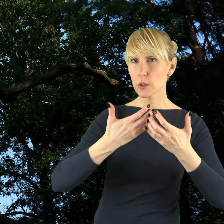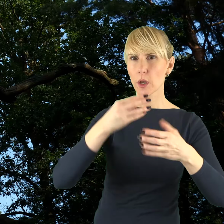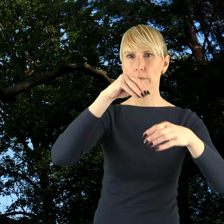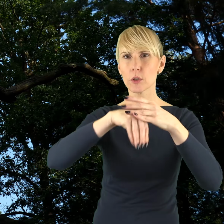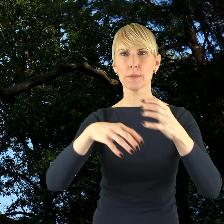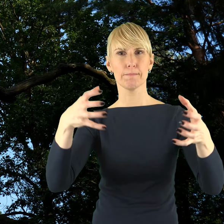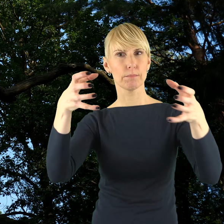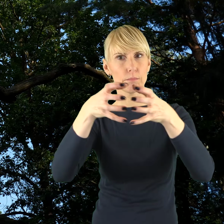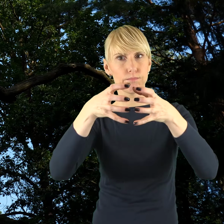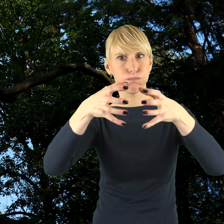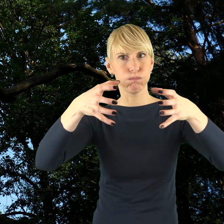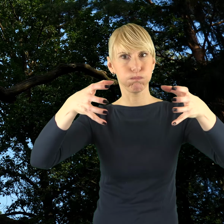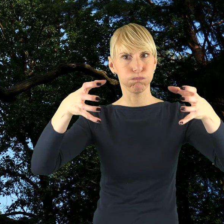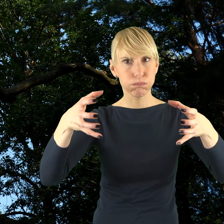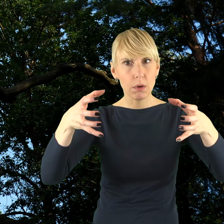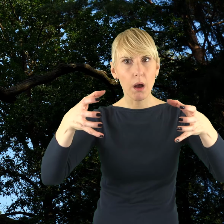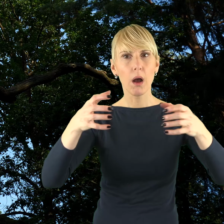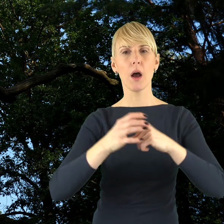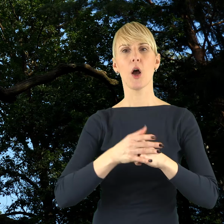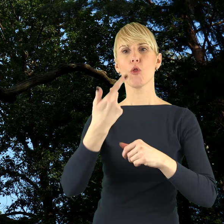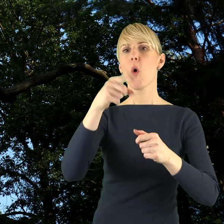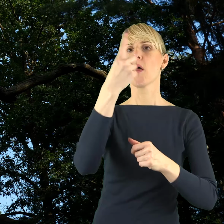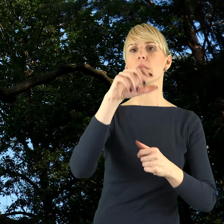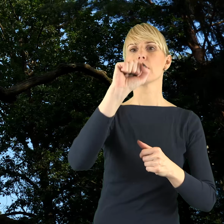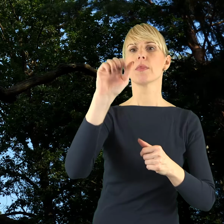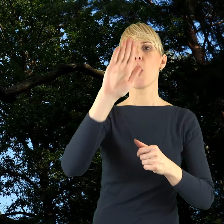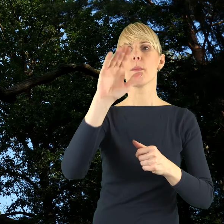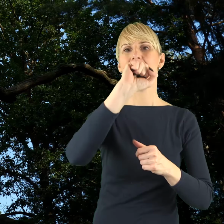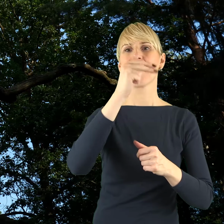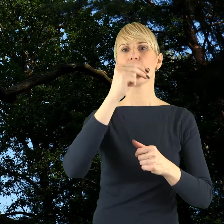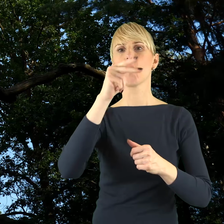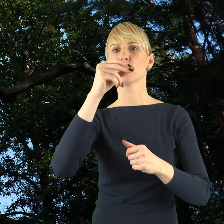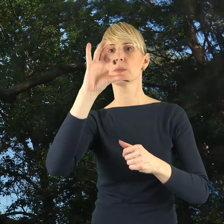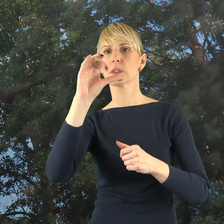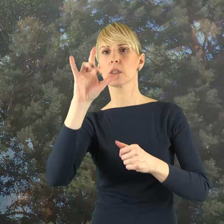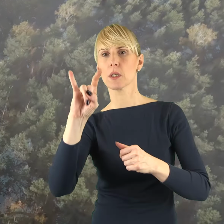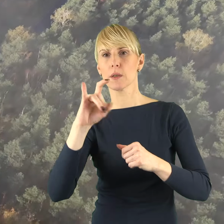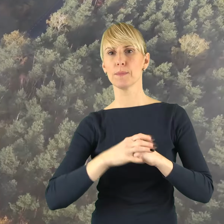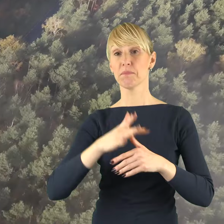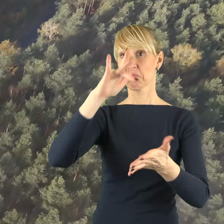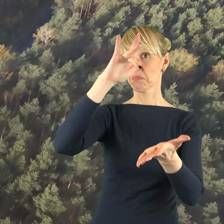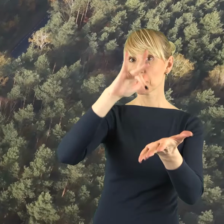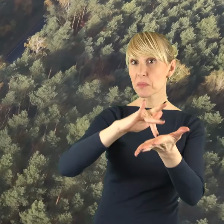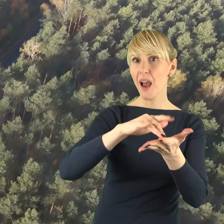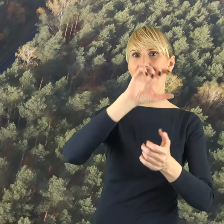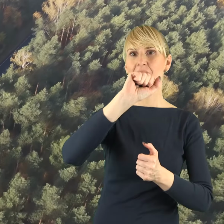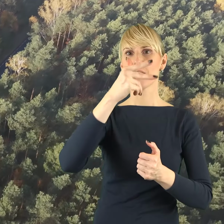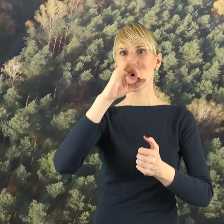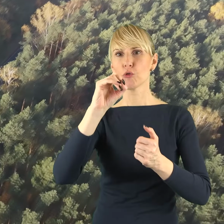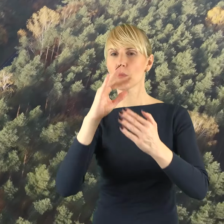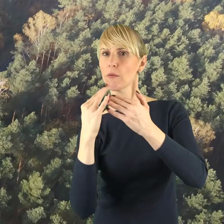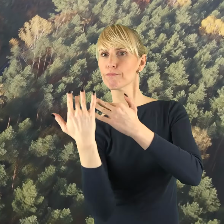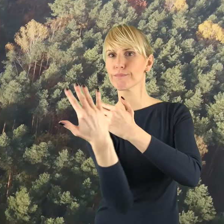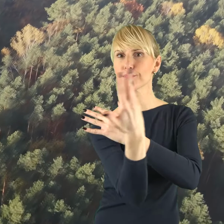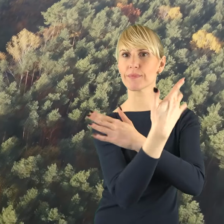Wyjątkową grupę drzew o pomnikowych rozmiarach stanowią dęby antonińskie, znajdujące się w Antoninie